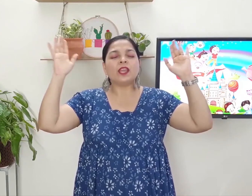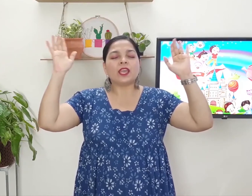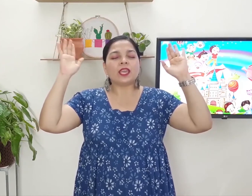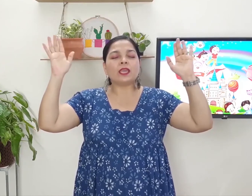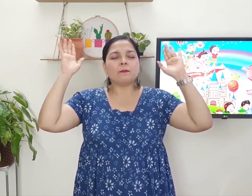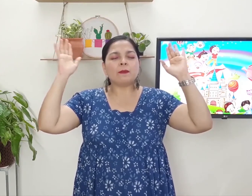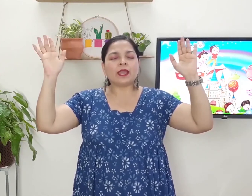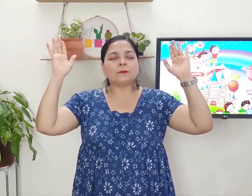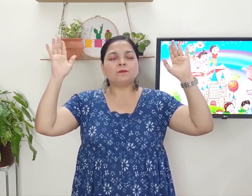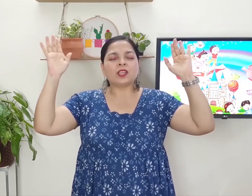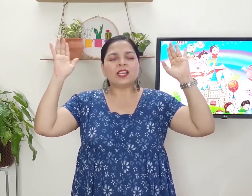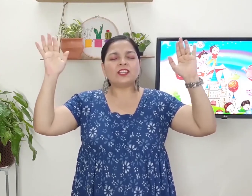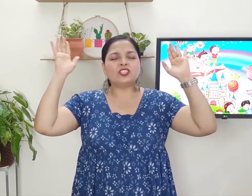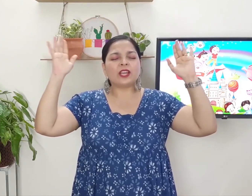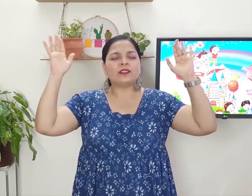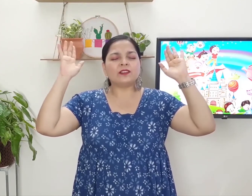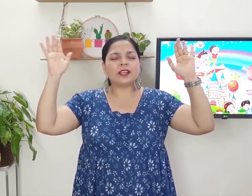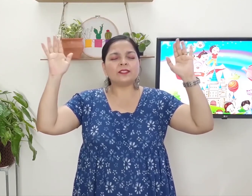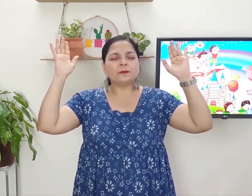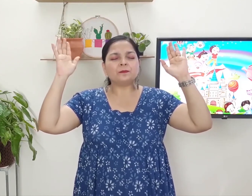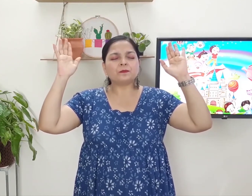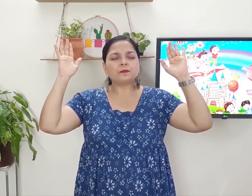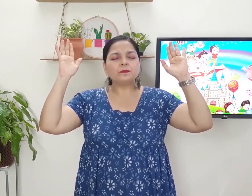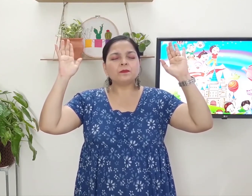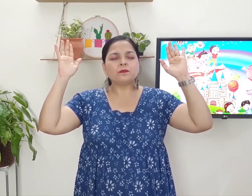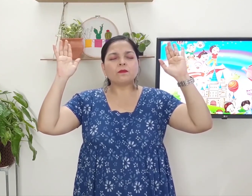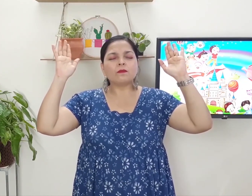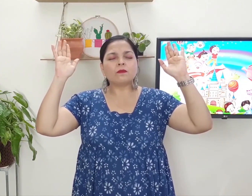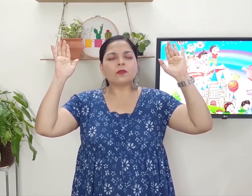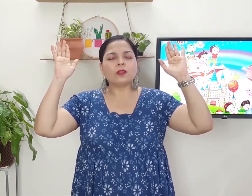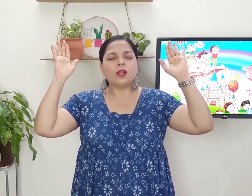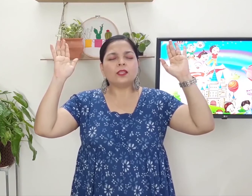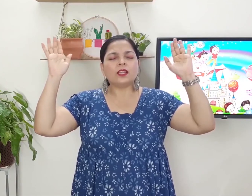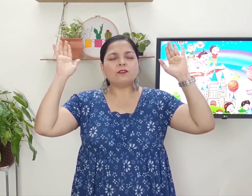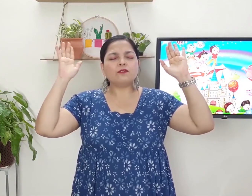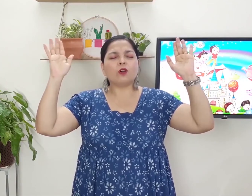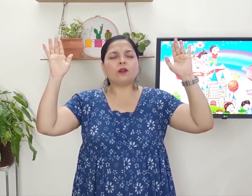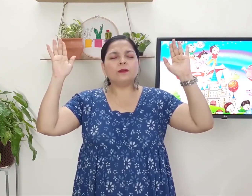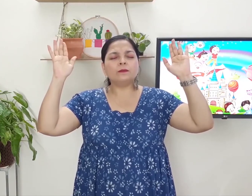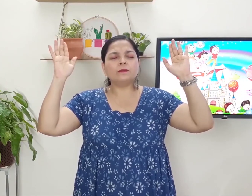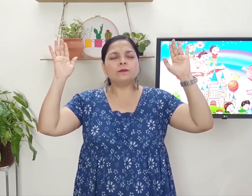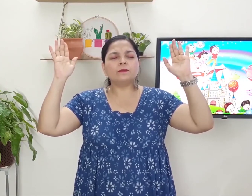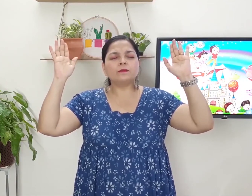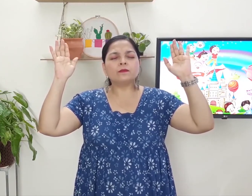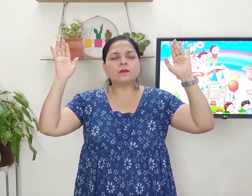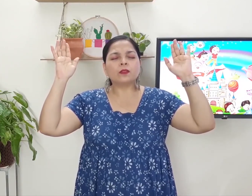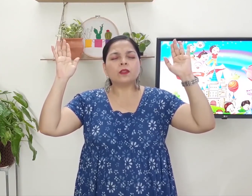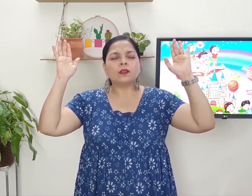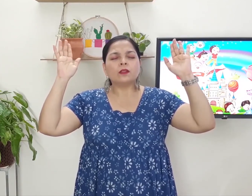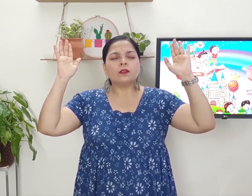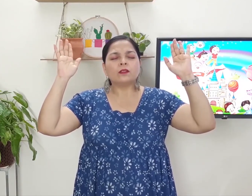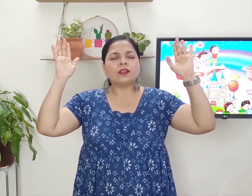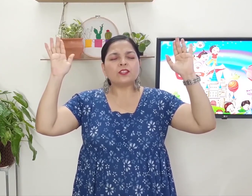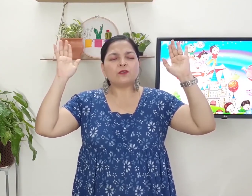பிதா affirmே நன்றி தேவனே நன்றி நன்றி உங்கள் சந்தோ Floyd கிடுக்கும் நன்றி தேவனே ஏசு